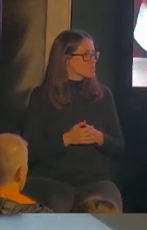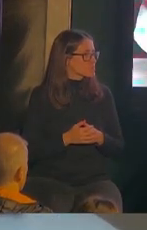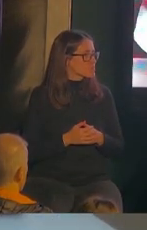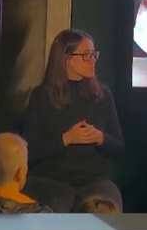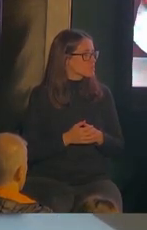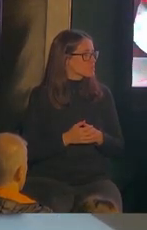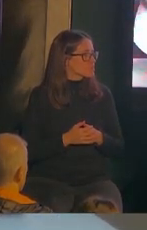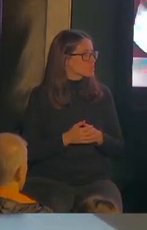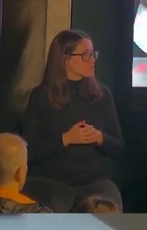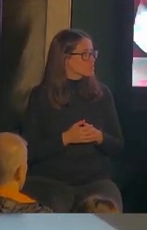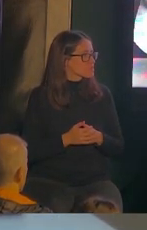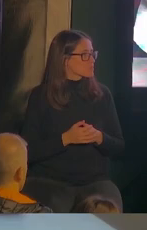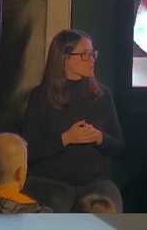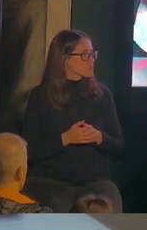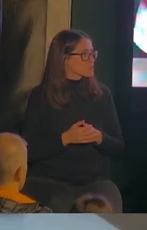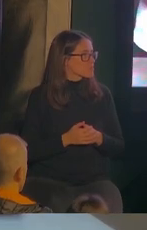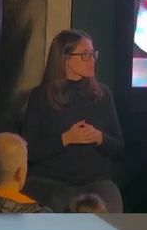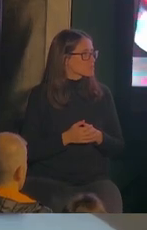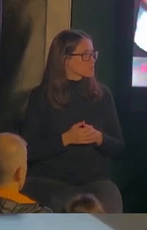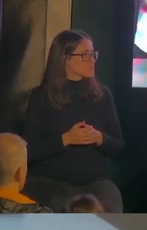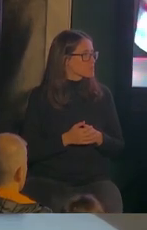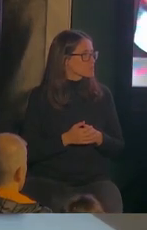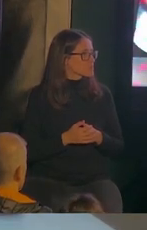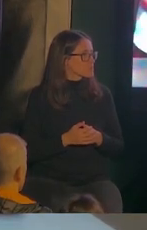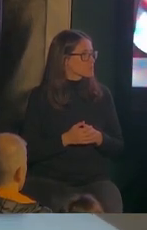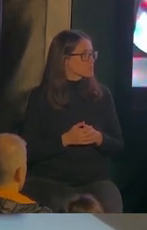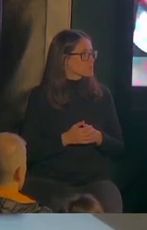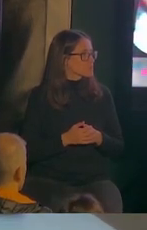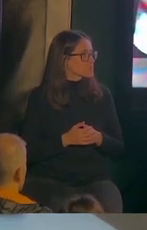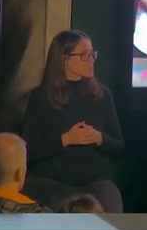increase? No, op. Vale.